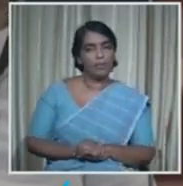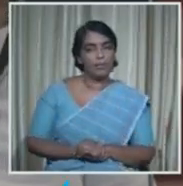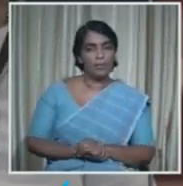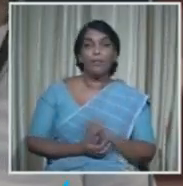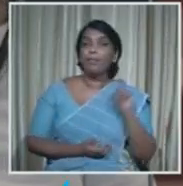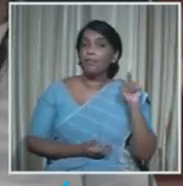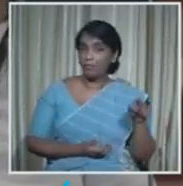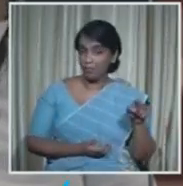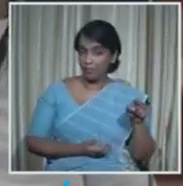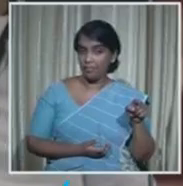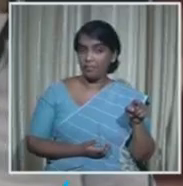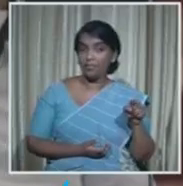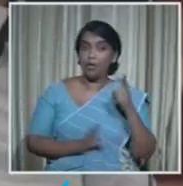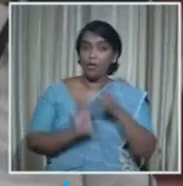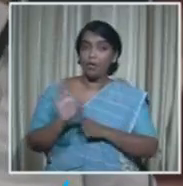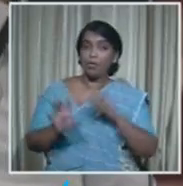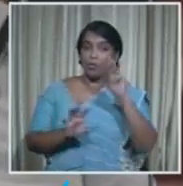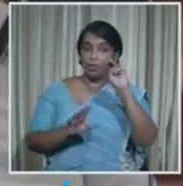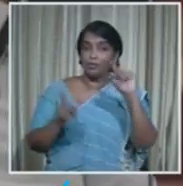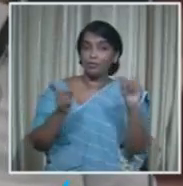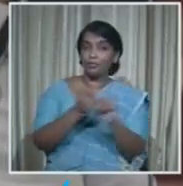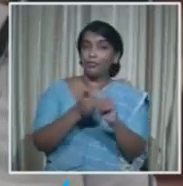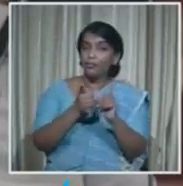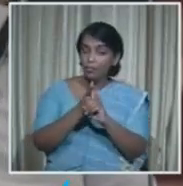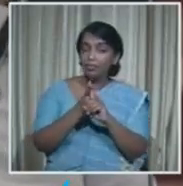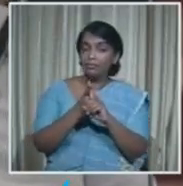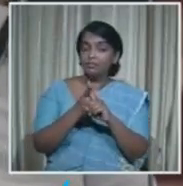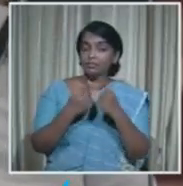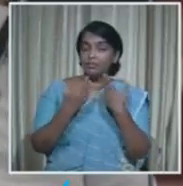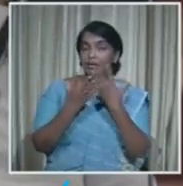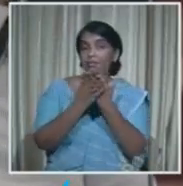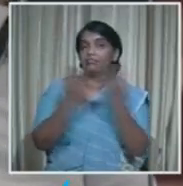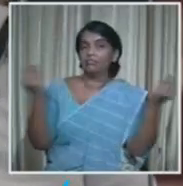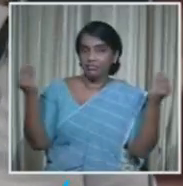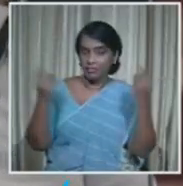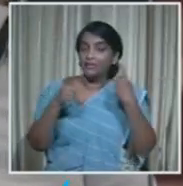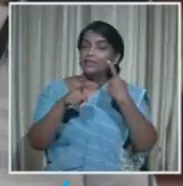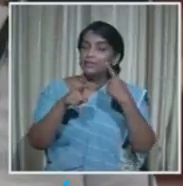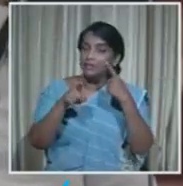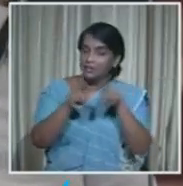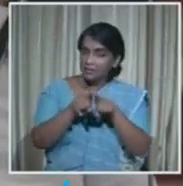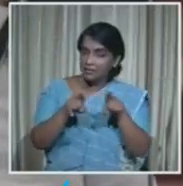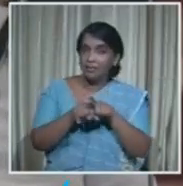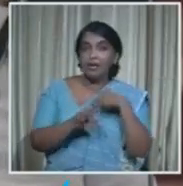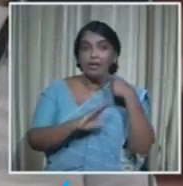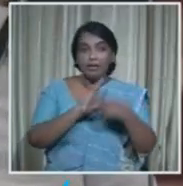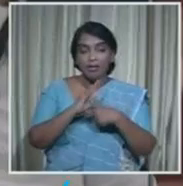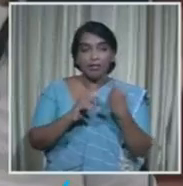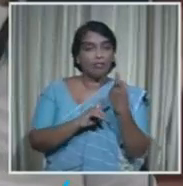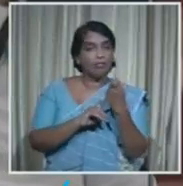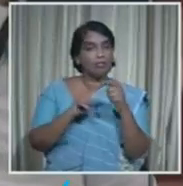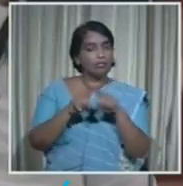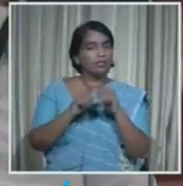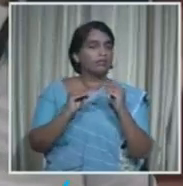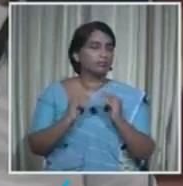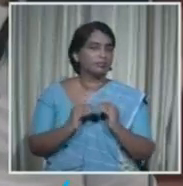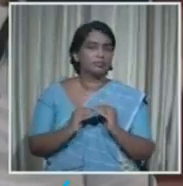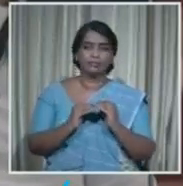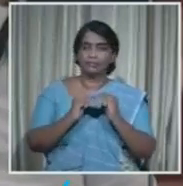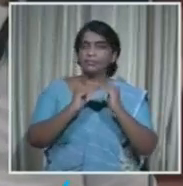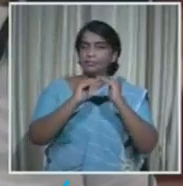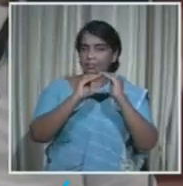Etuma tiswasarga yudasapeng apiwa beragatta wagema rata aarthika washeen yam tanakata gena